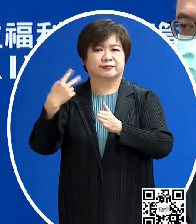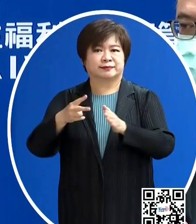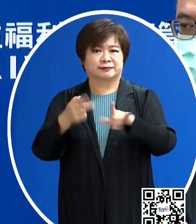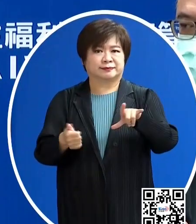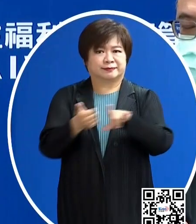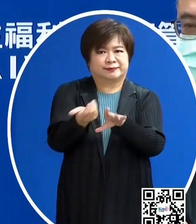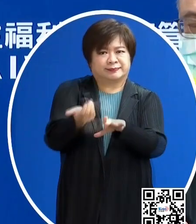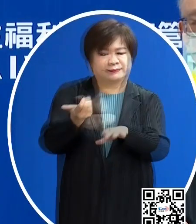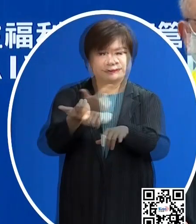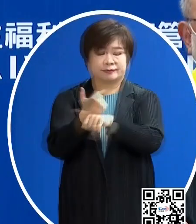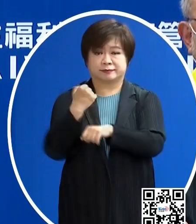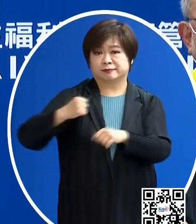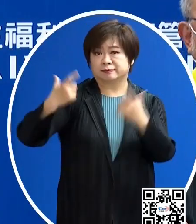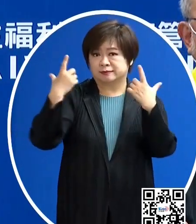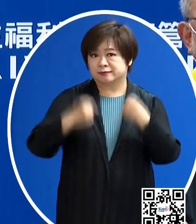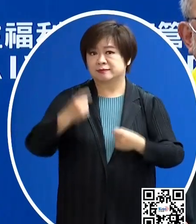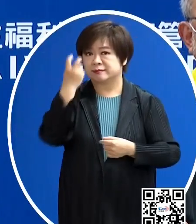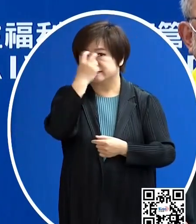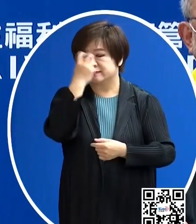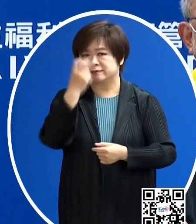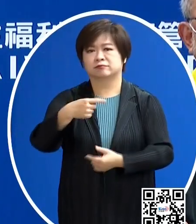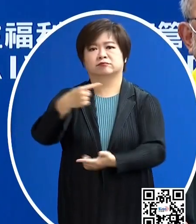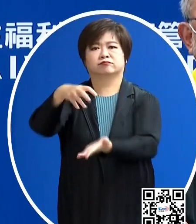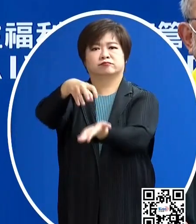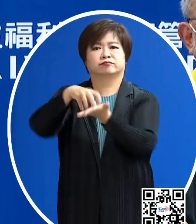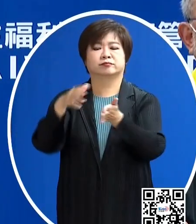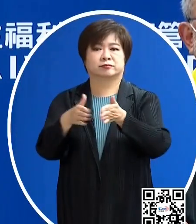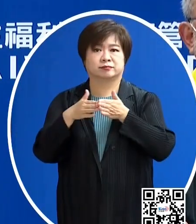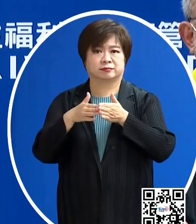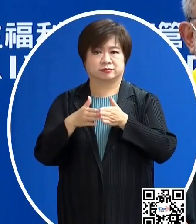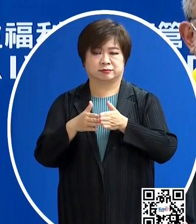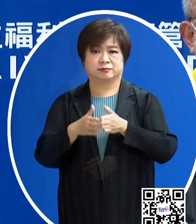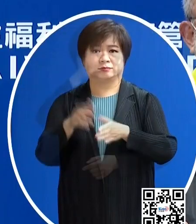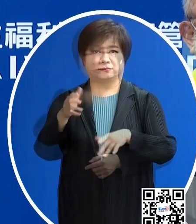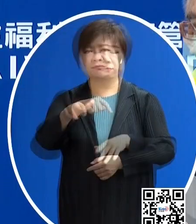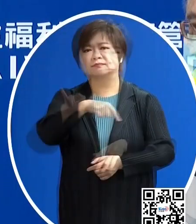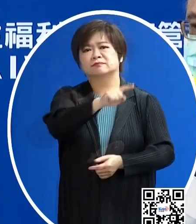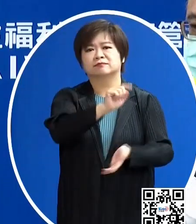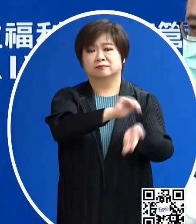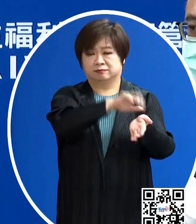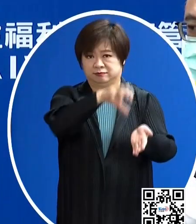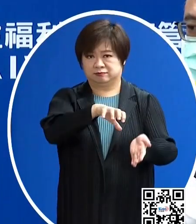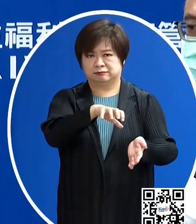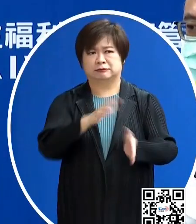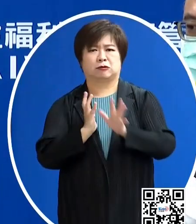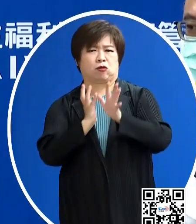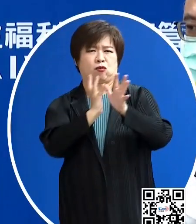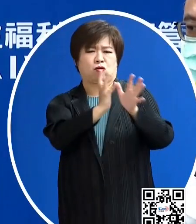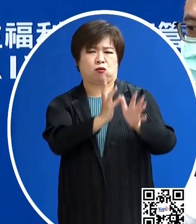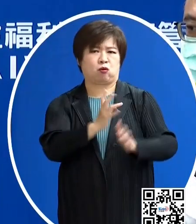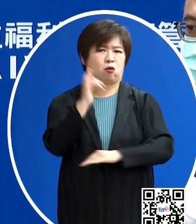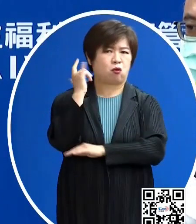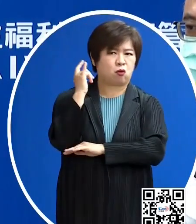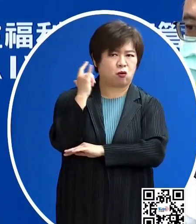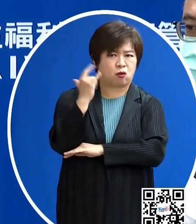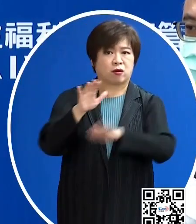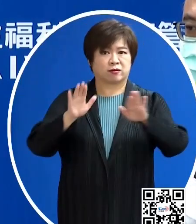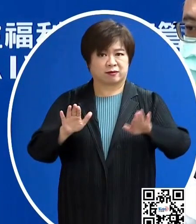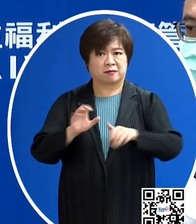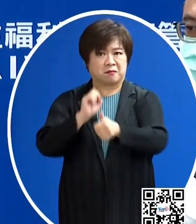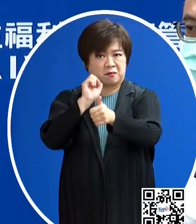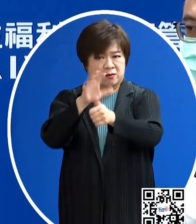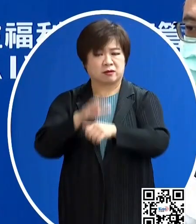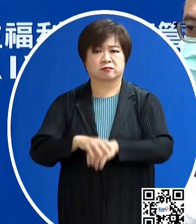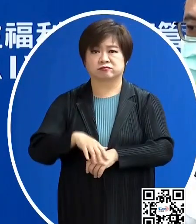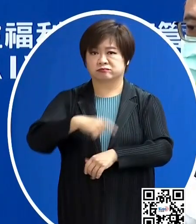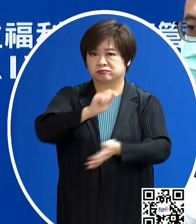的抗原的阴性，那这要在航空公司的监督下来进行。我们现在也要求了所有到医院